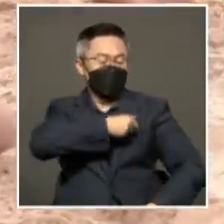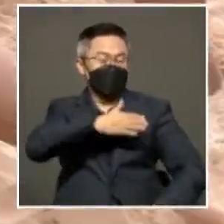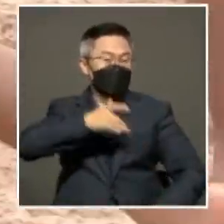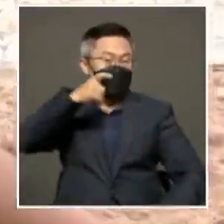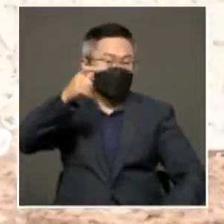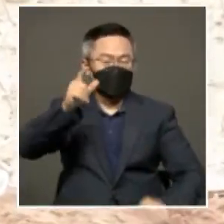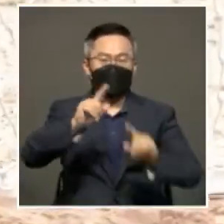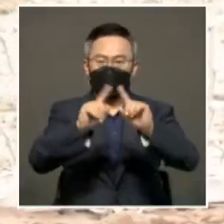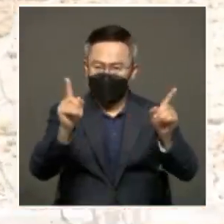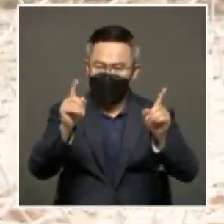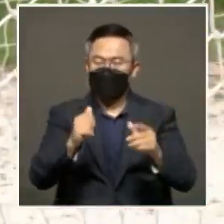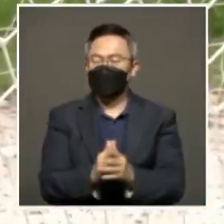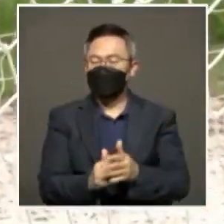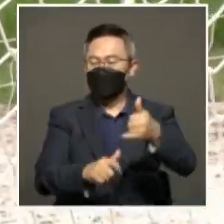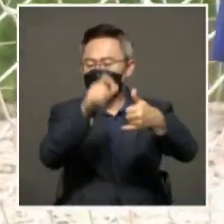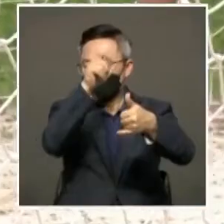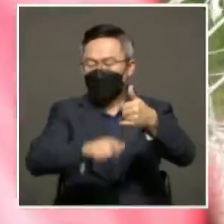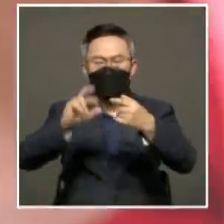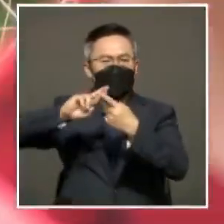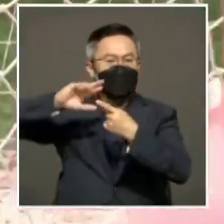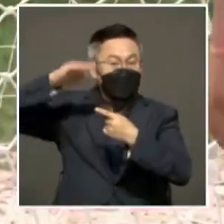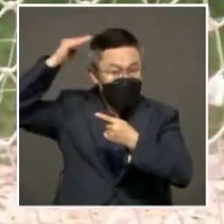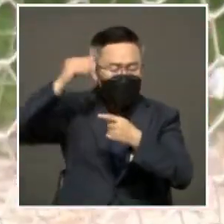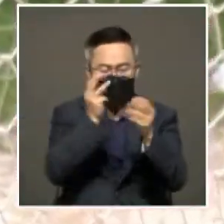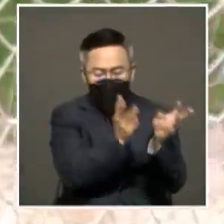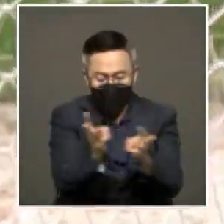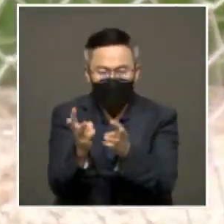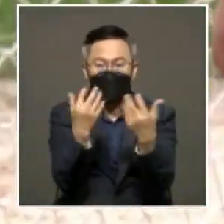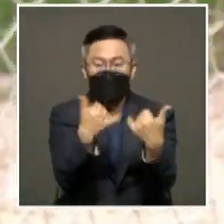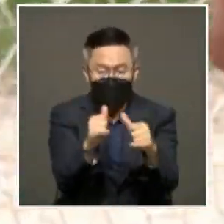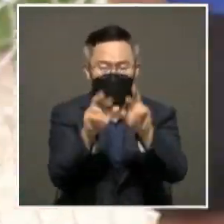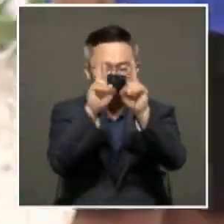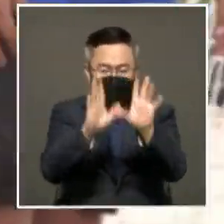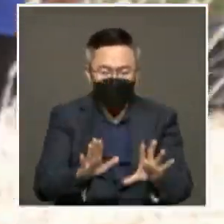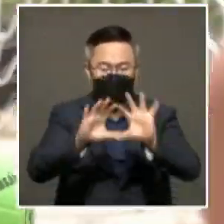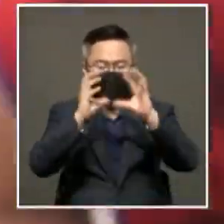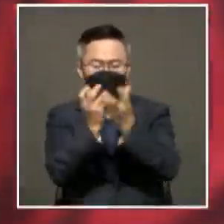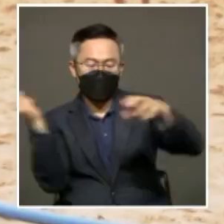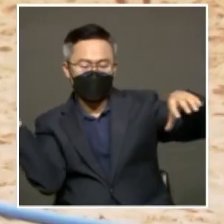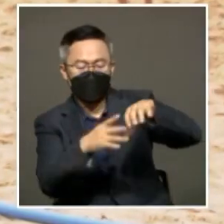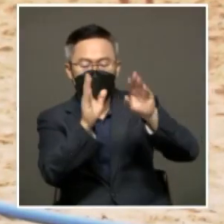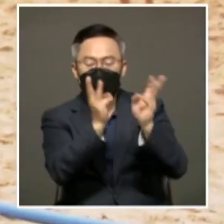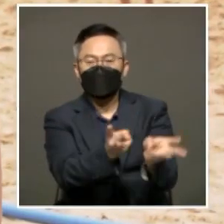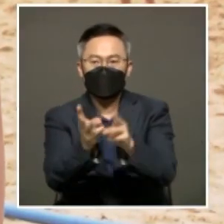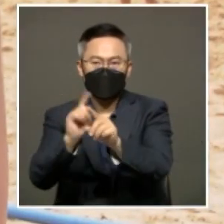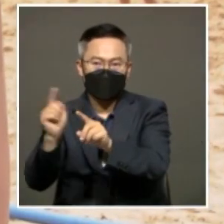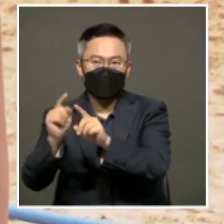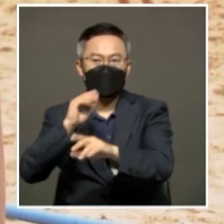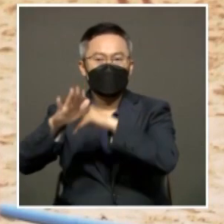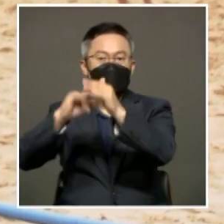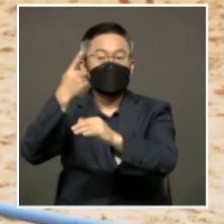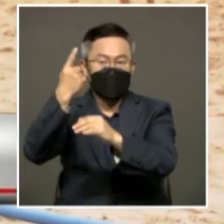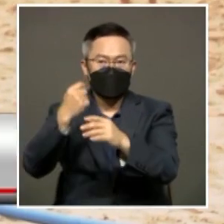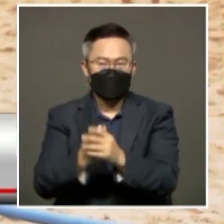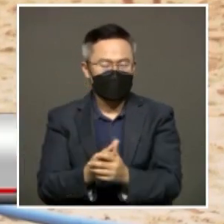ตัวให้เข้ากับรุ่นพี่รวมถึงรูปแบบระบบวิธีการเล่นที่แตกต่างจากเดิม แน่นอนว่าความกดดันก็เยอะม